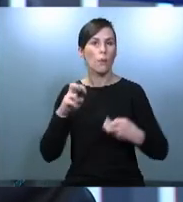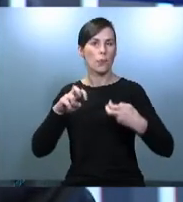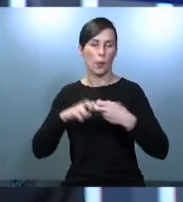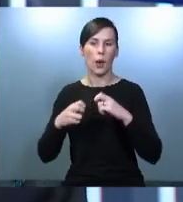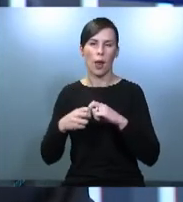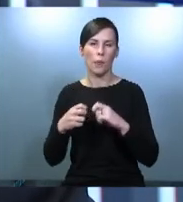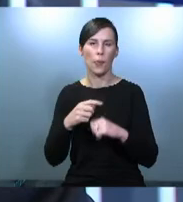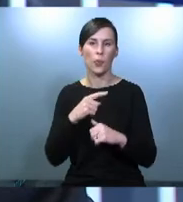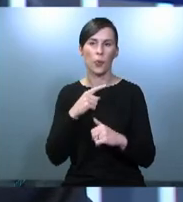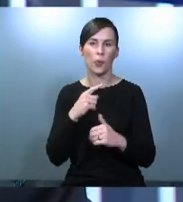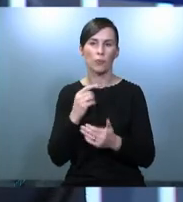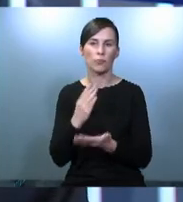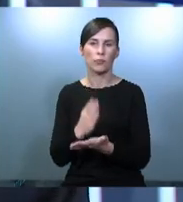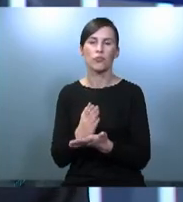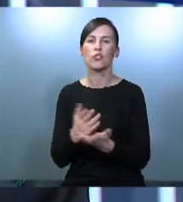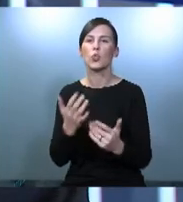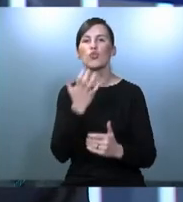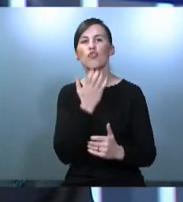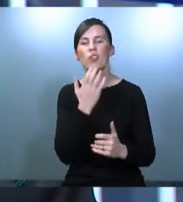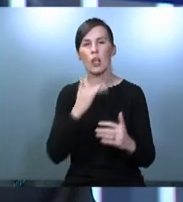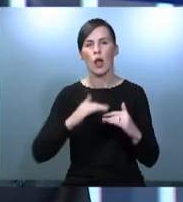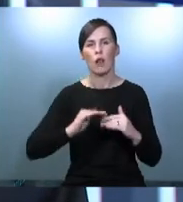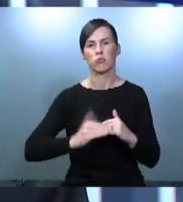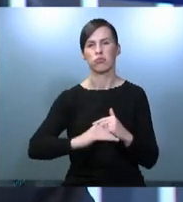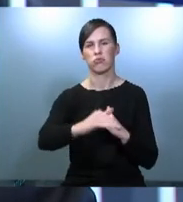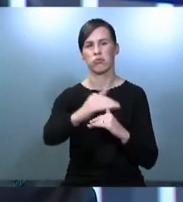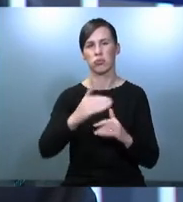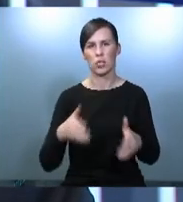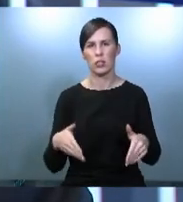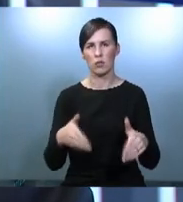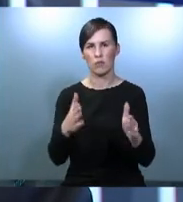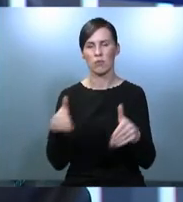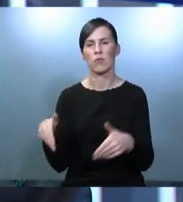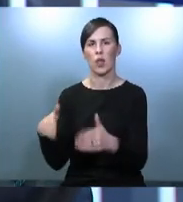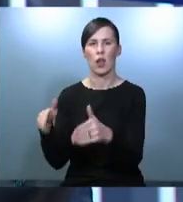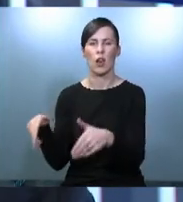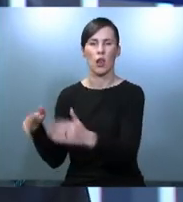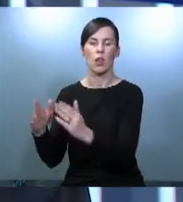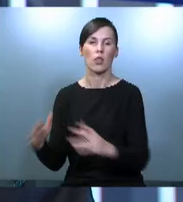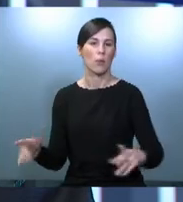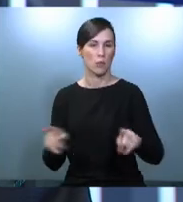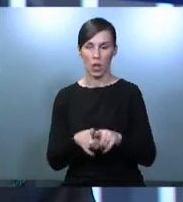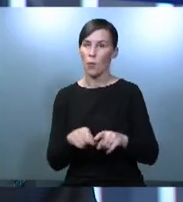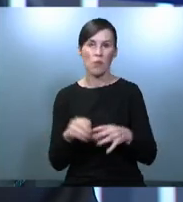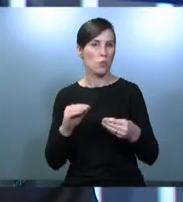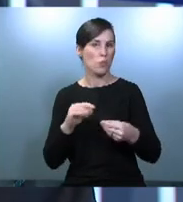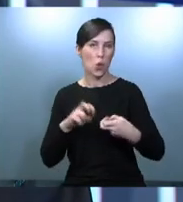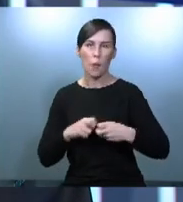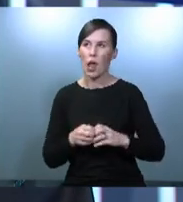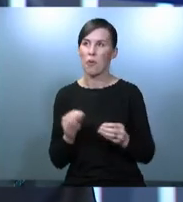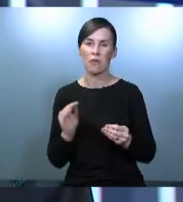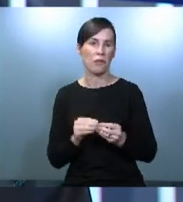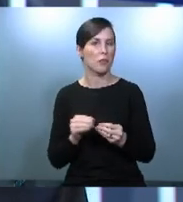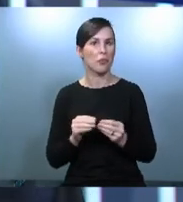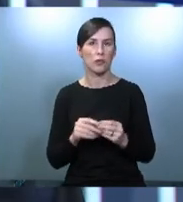rimtų problemų su žvyrkeliais, taip pat per tą kadenciją praktiškai ta problema nebuvo sprendžiama. Gerai, kad ją